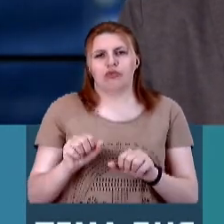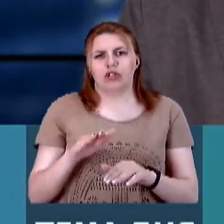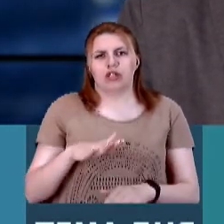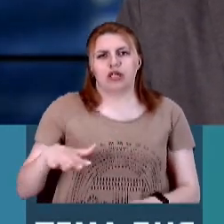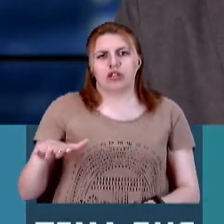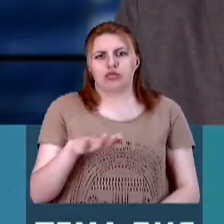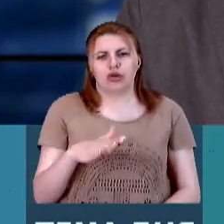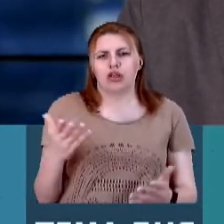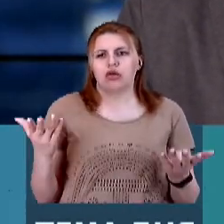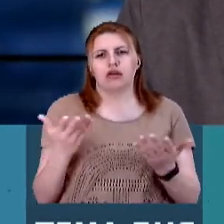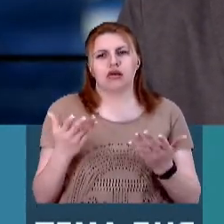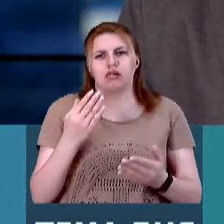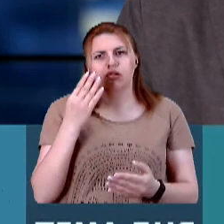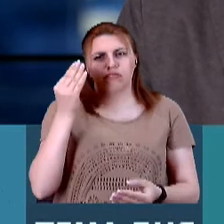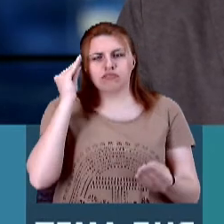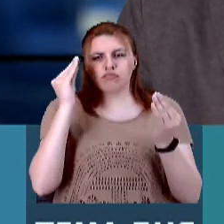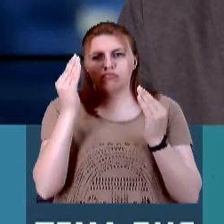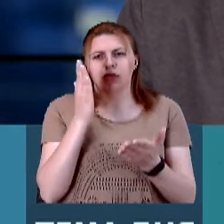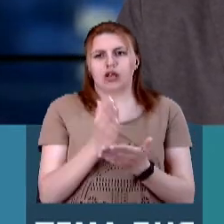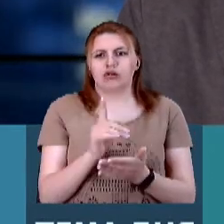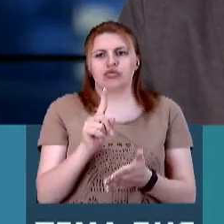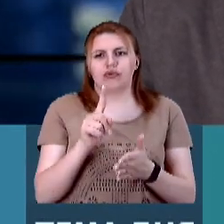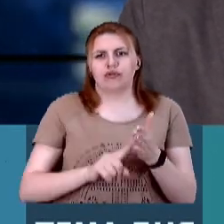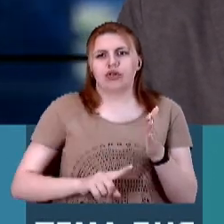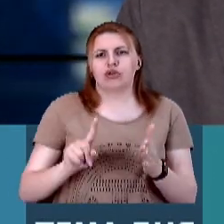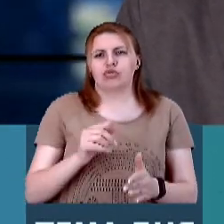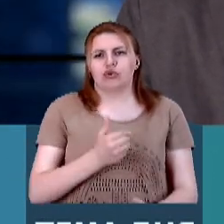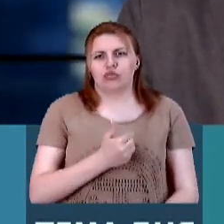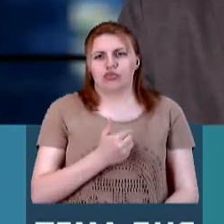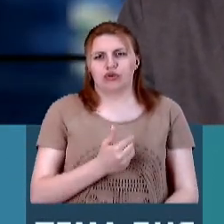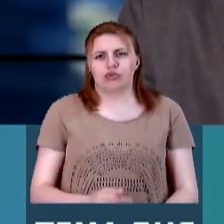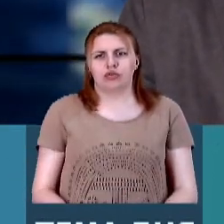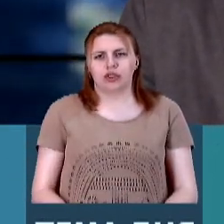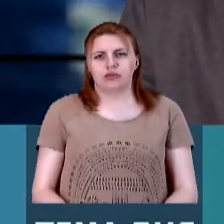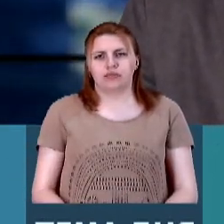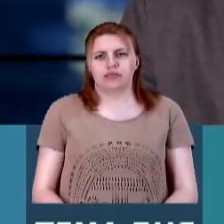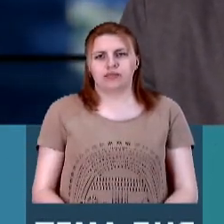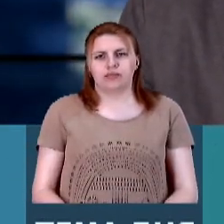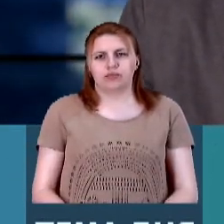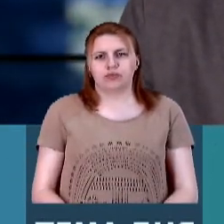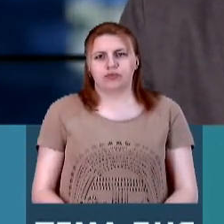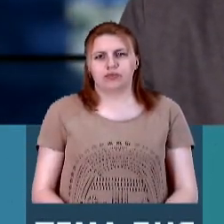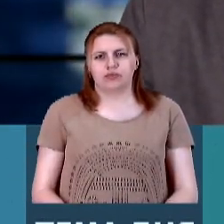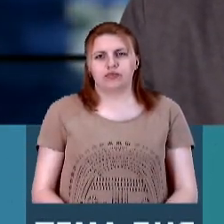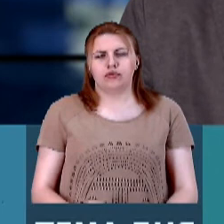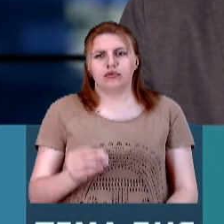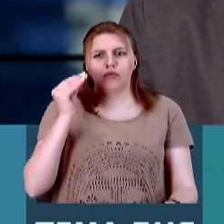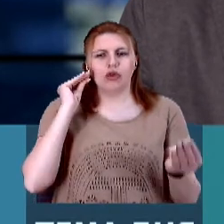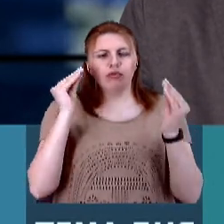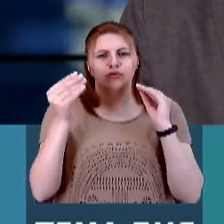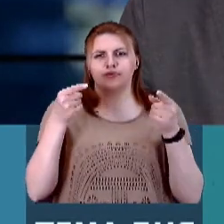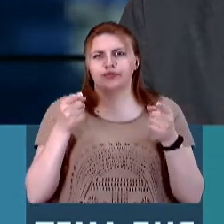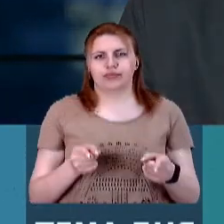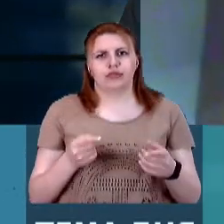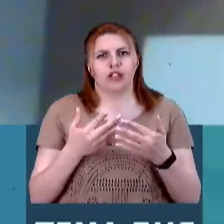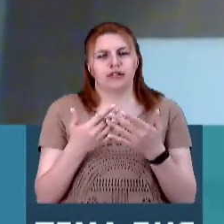Власне, які вони погляди мають, та в що вірять і в чого хочуть? Ну, погляди дійсно там різні, але ж